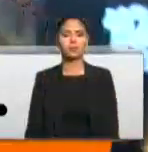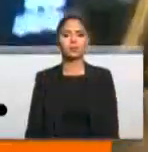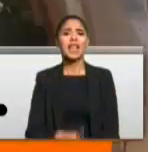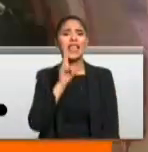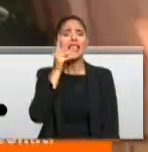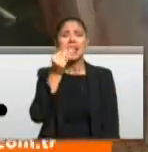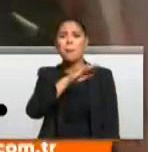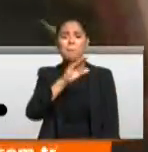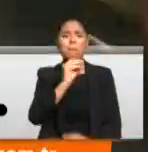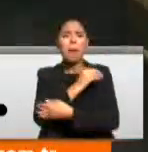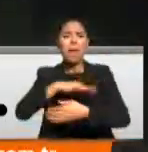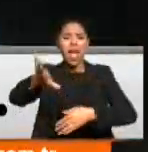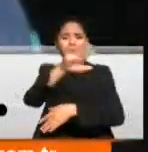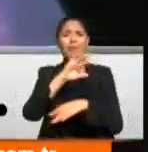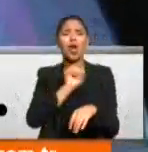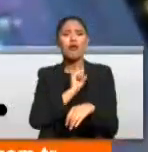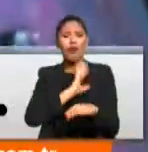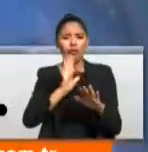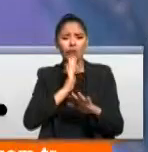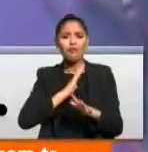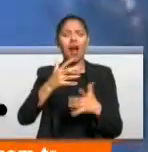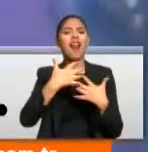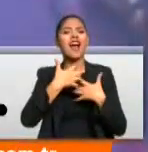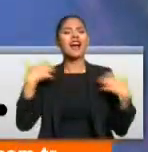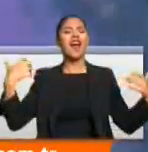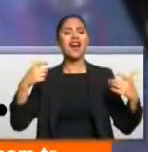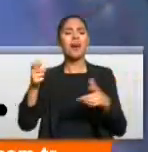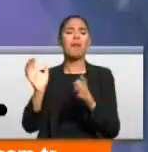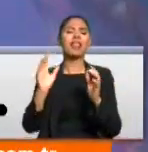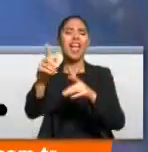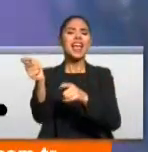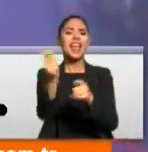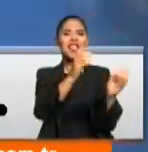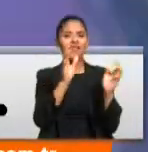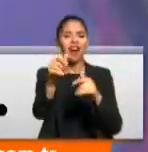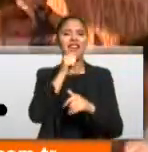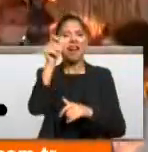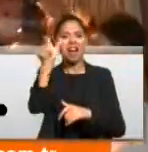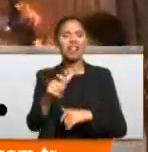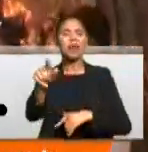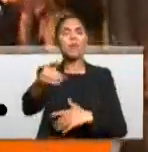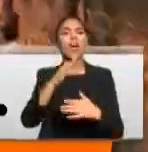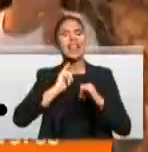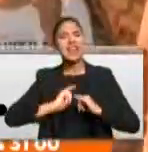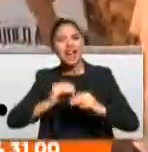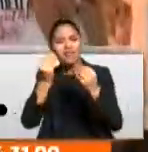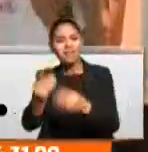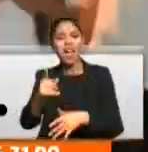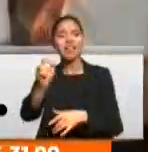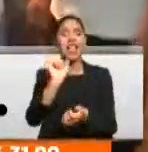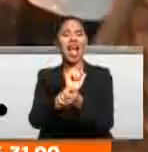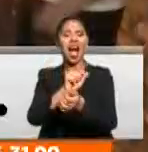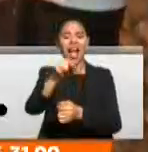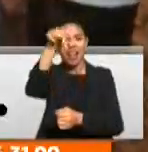Zavallı bebekler korkuyla etrafa baktılar ama kahraman itfaiye eri yanlarındaydı. Onları sakinleştirdi. Aşağı inince ise